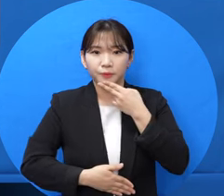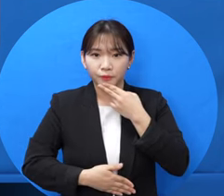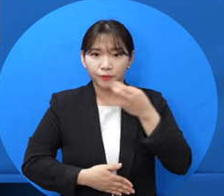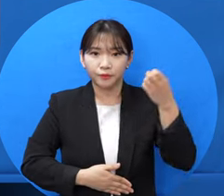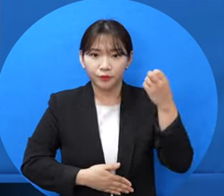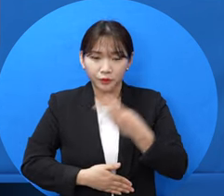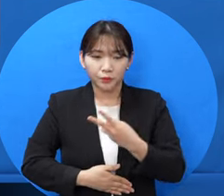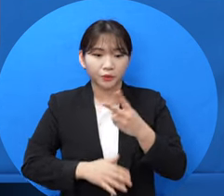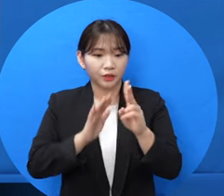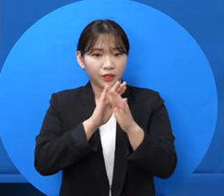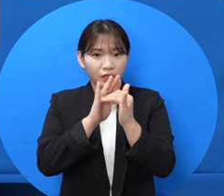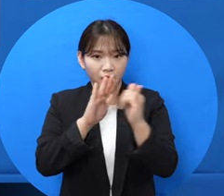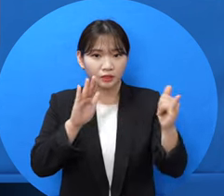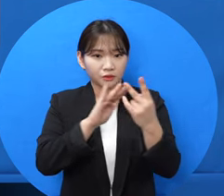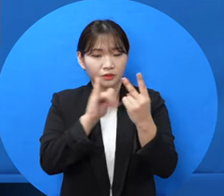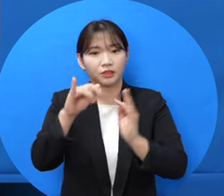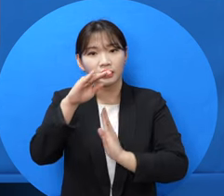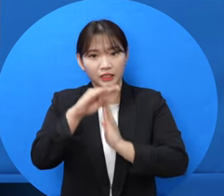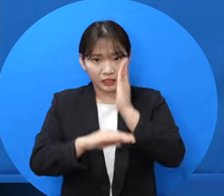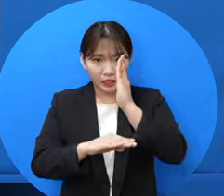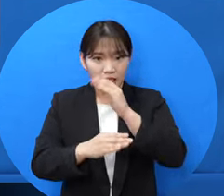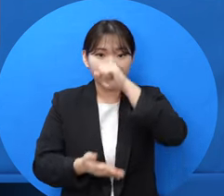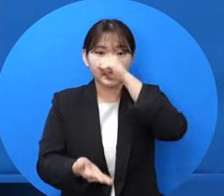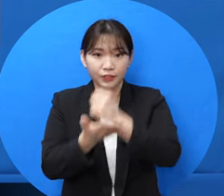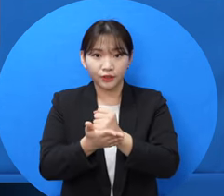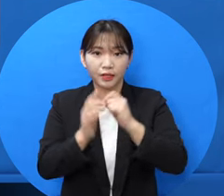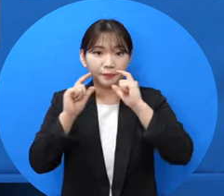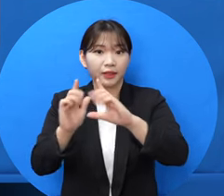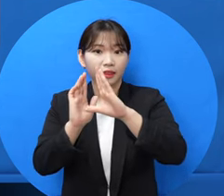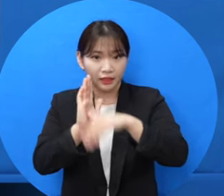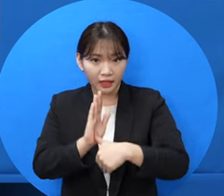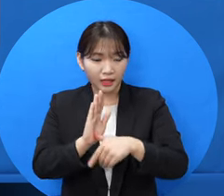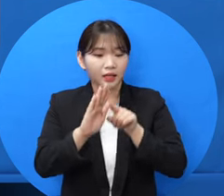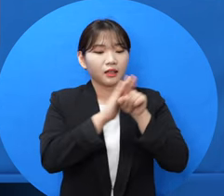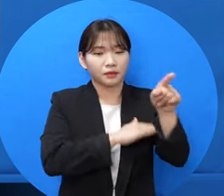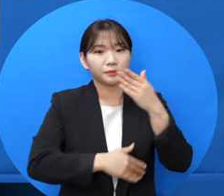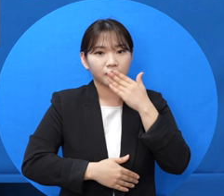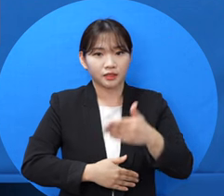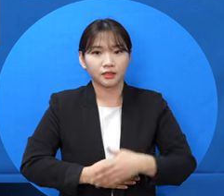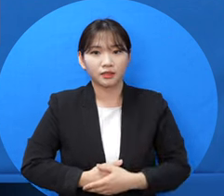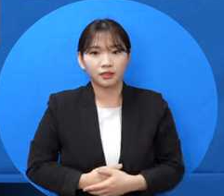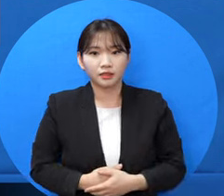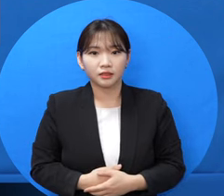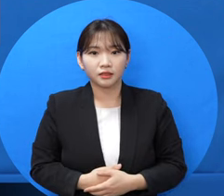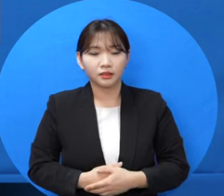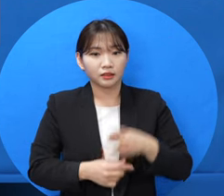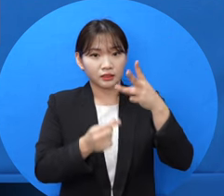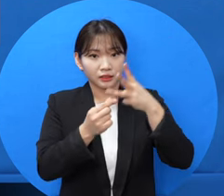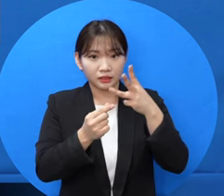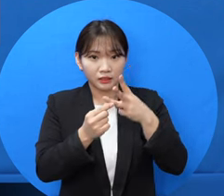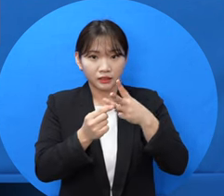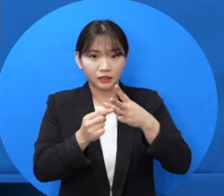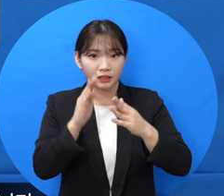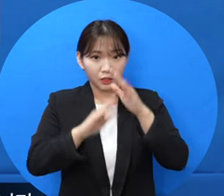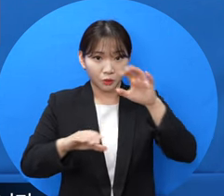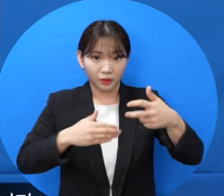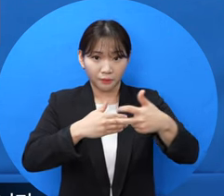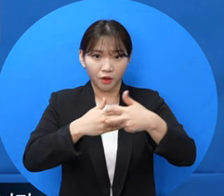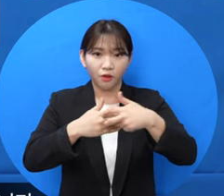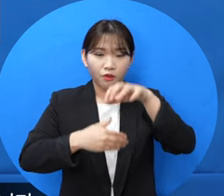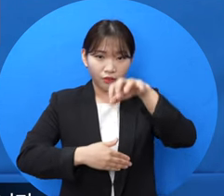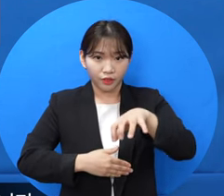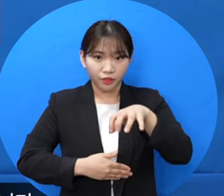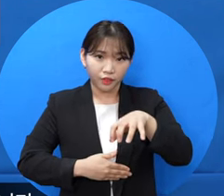없거나 동거가족 2인이 하기 음성이 경우에 이용할 수 있습니다 셋째 동네